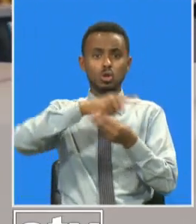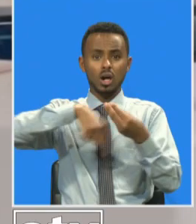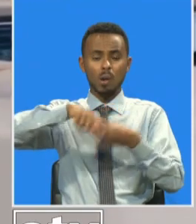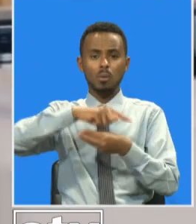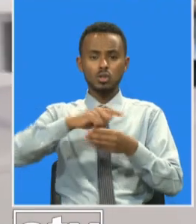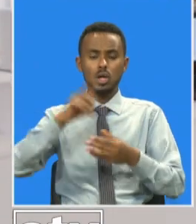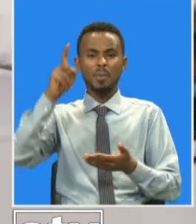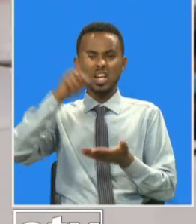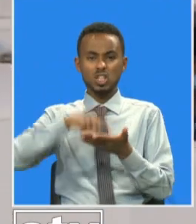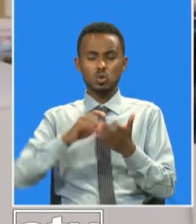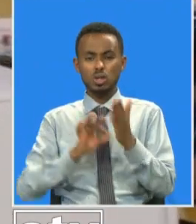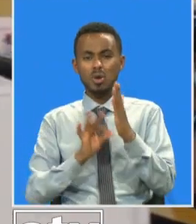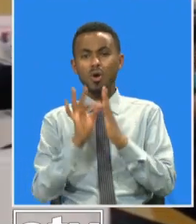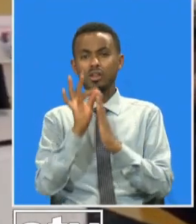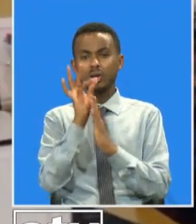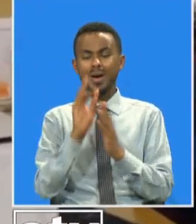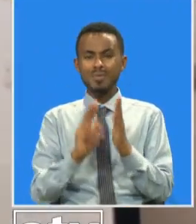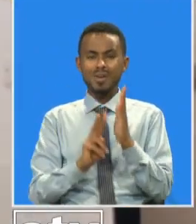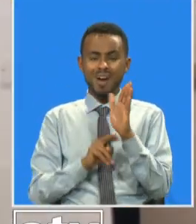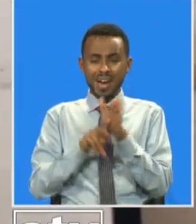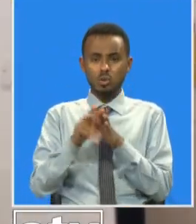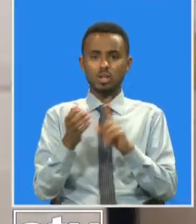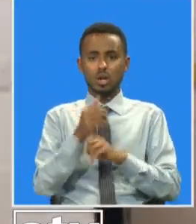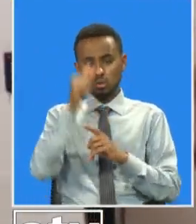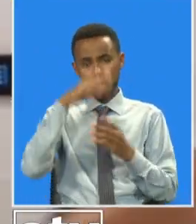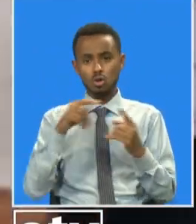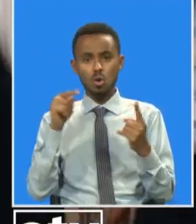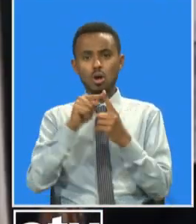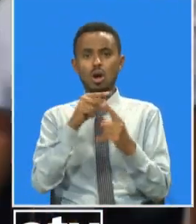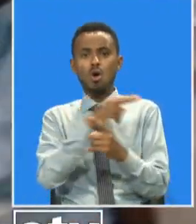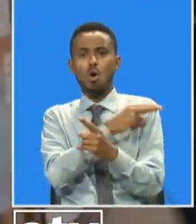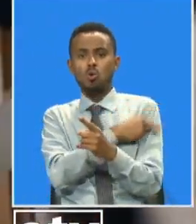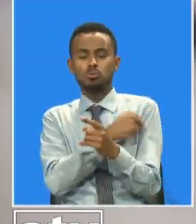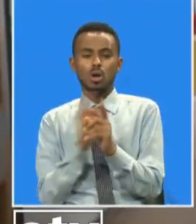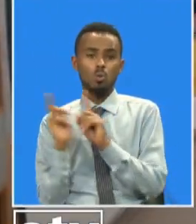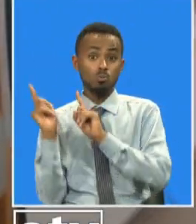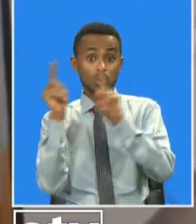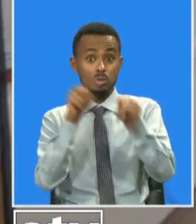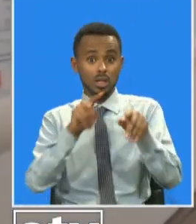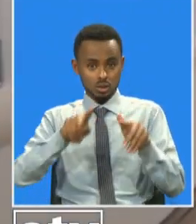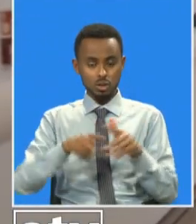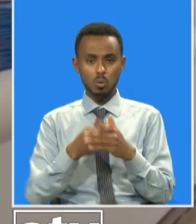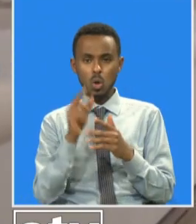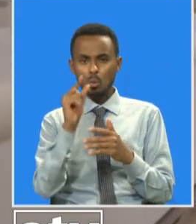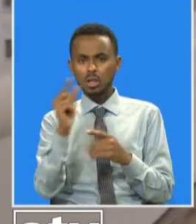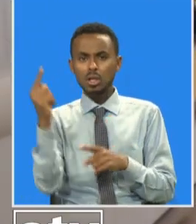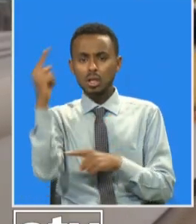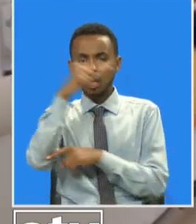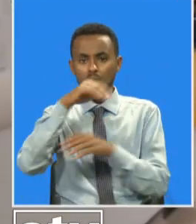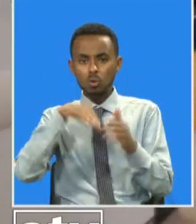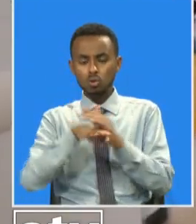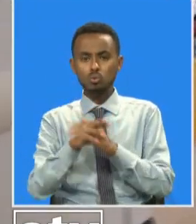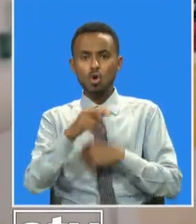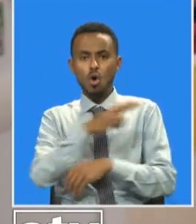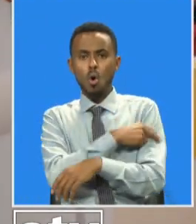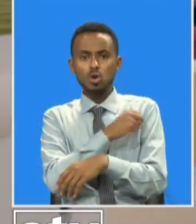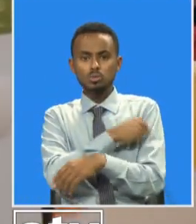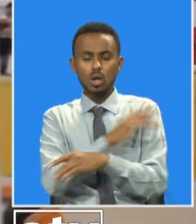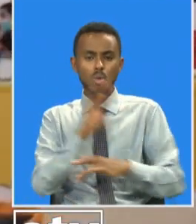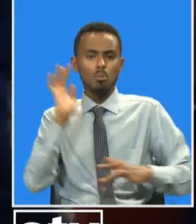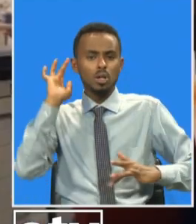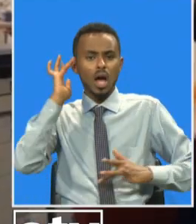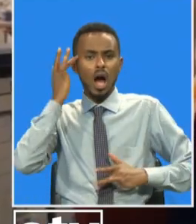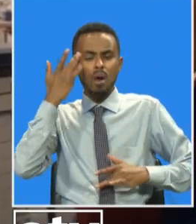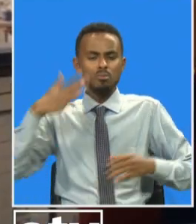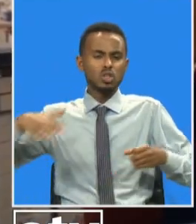ሰሞኖች በሺዎች የሚቆጠሩ በቫይረሱ የተያዙ ሰዎች ወደ ሆስፒታሉ ማቅናት ሲጀምሩ በጥቂት ቀናት ውስጥም ሆስፒታሉ